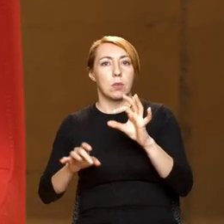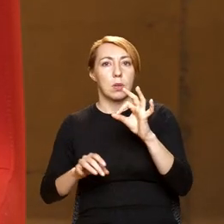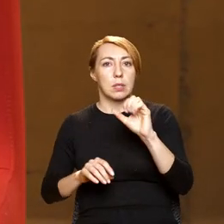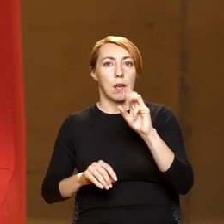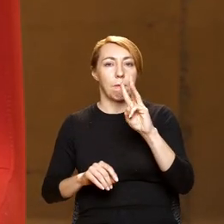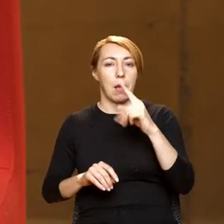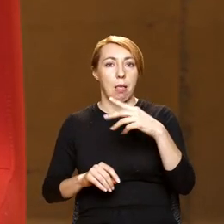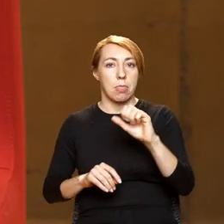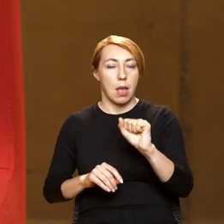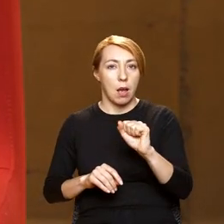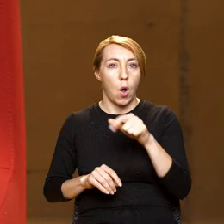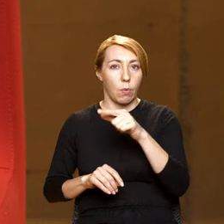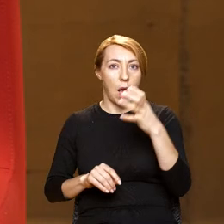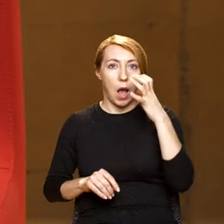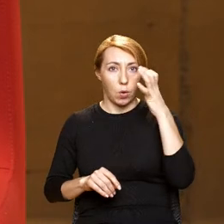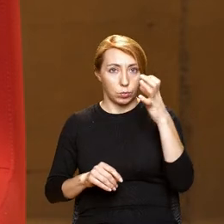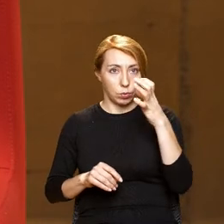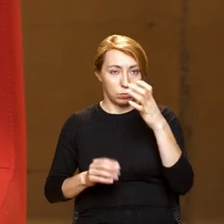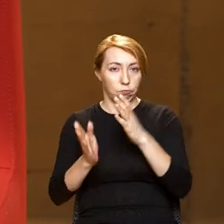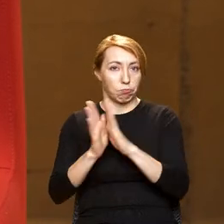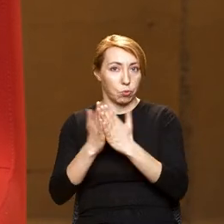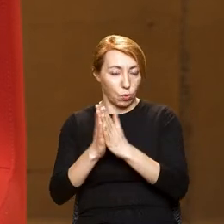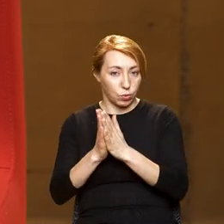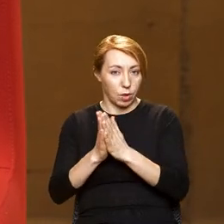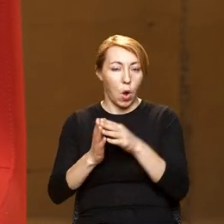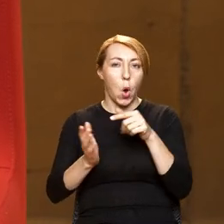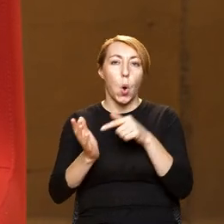jest autorem naszej monografii,